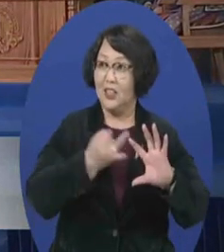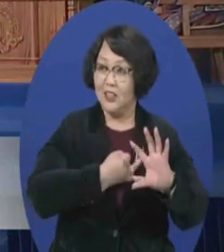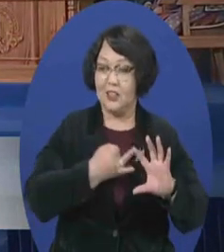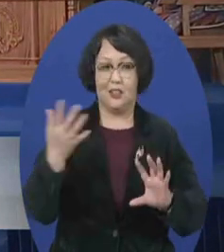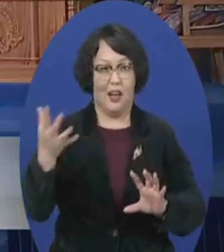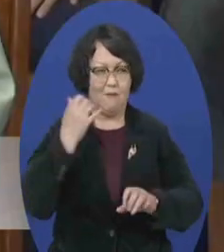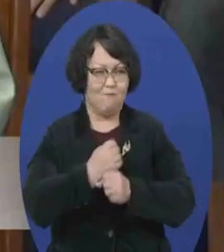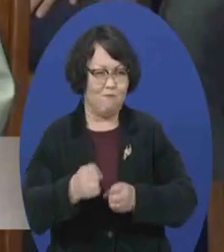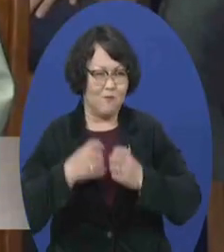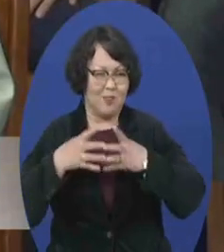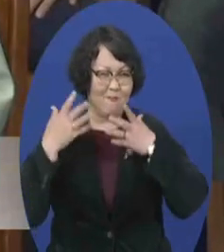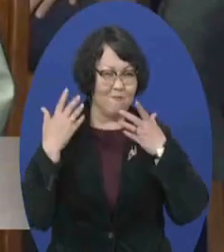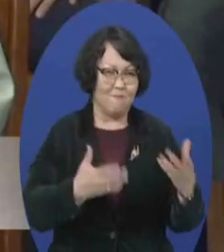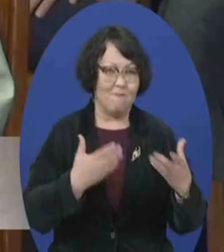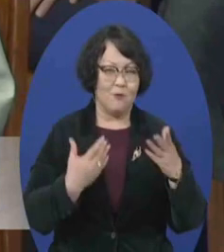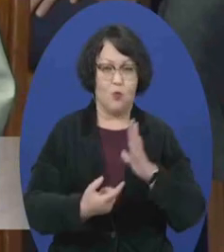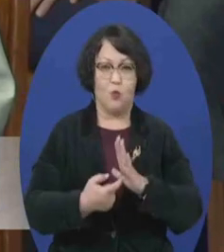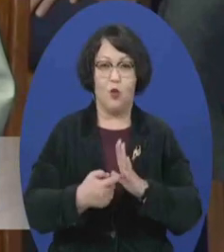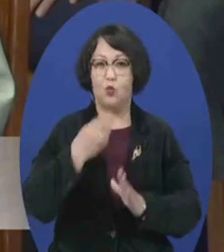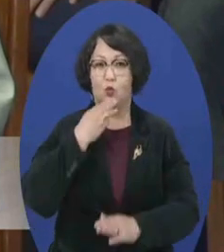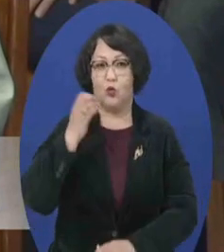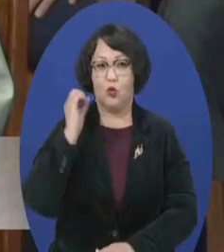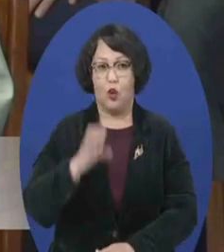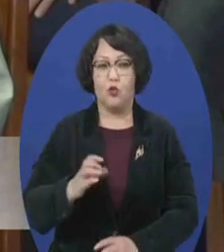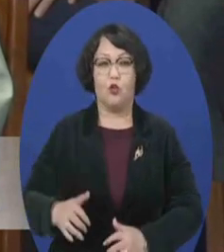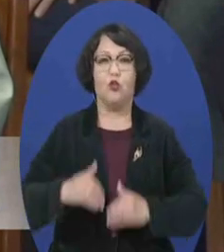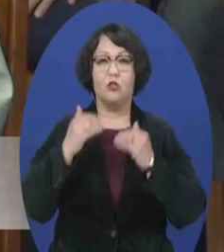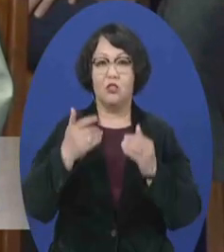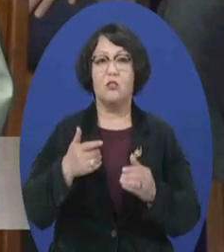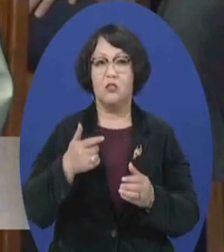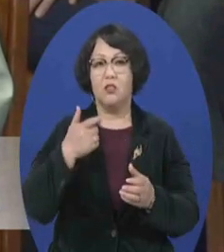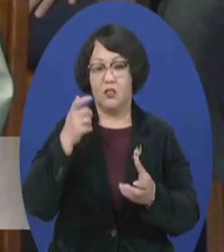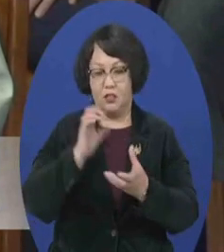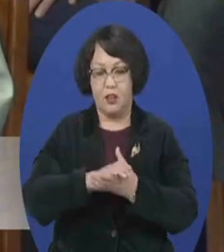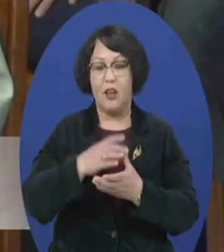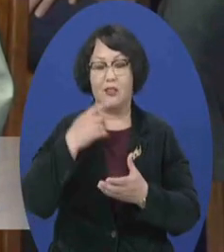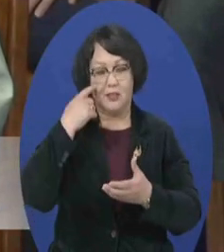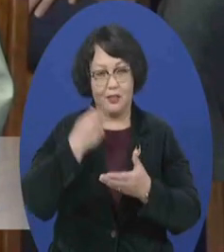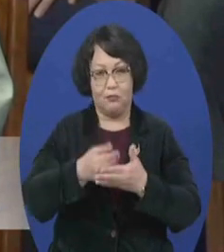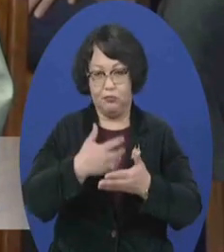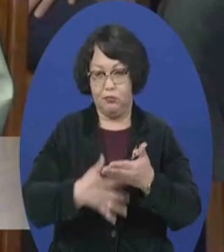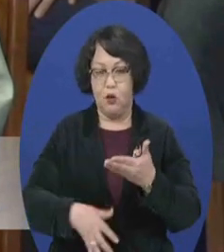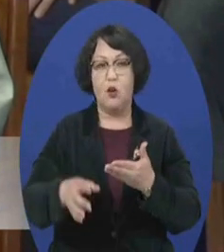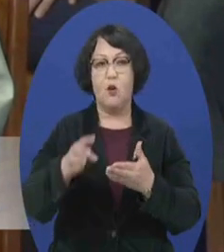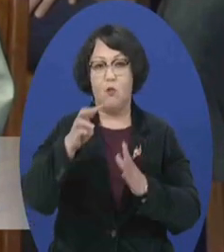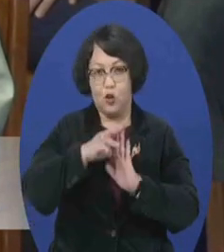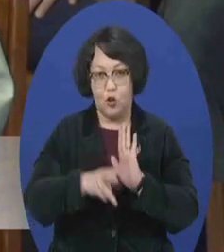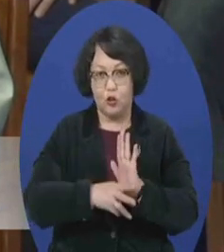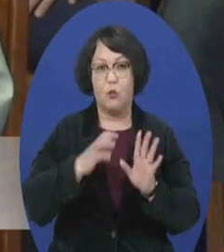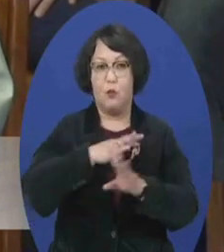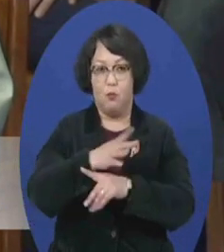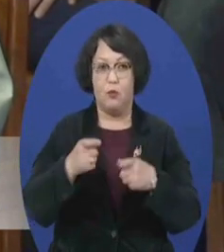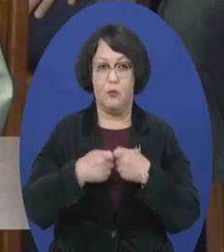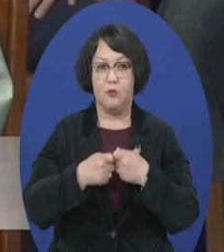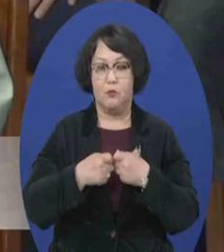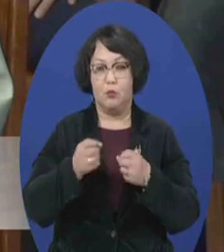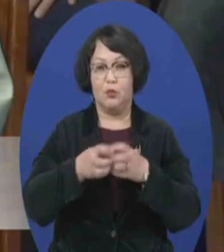суурь болж шударгас сөглийн гэрээ хөтөлбөртөө төвшүүлсэн зорилтоо бүрэн хэрэгжүүлнэ гэдэгт итгэлтэй байна.